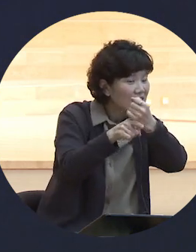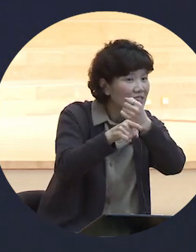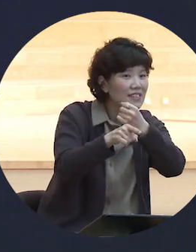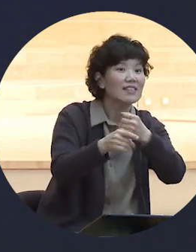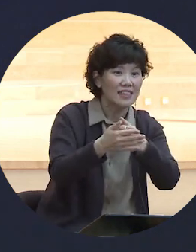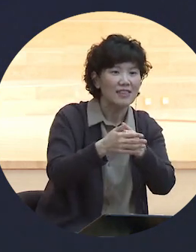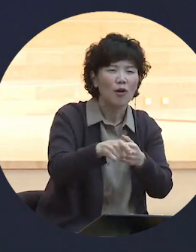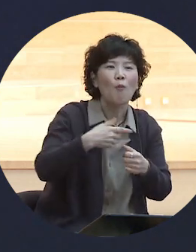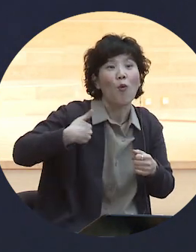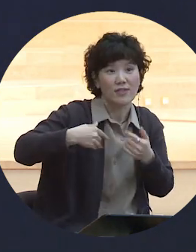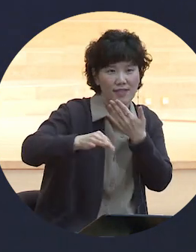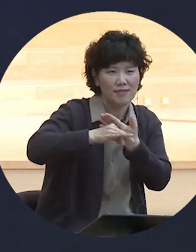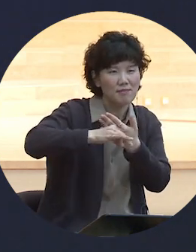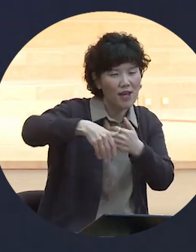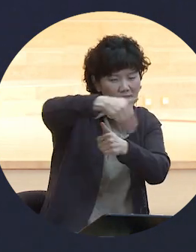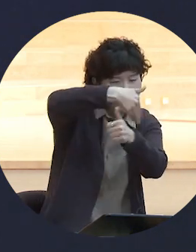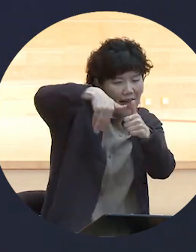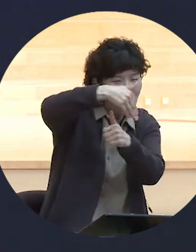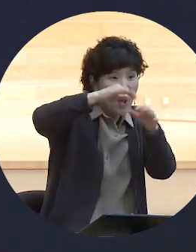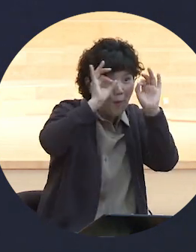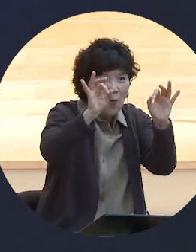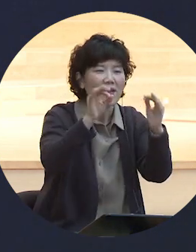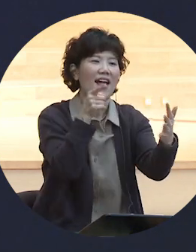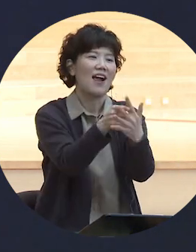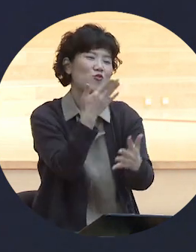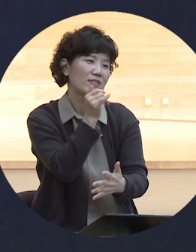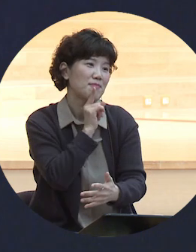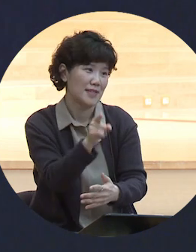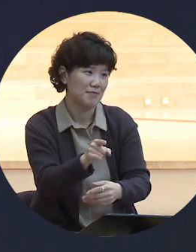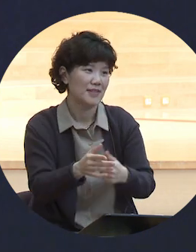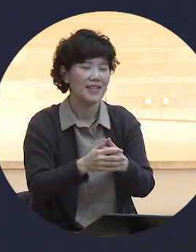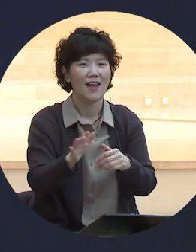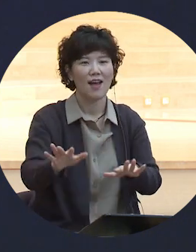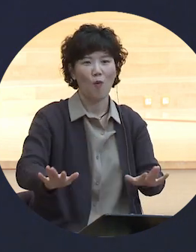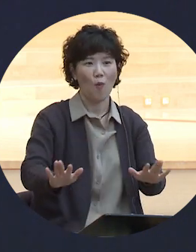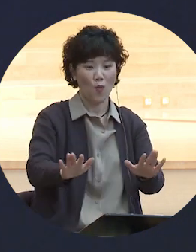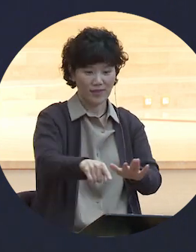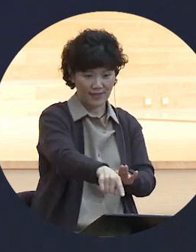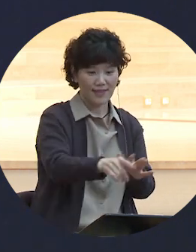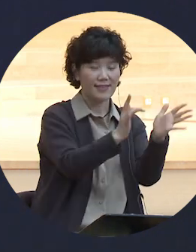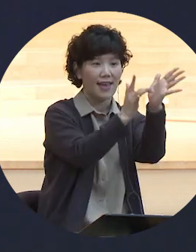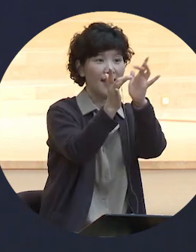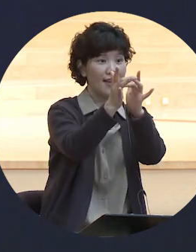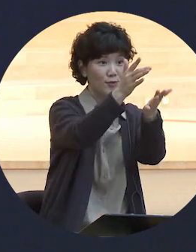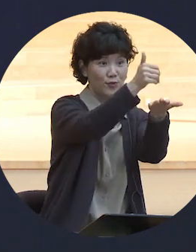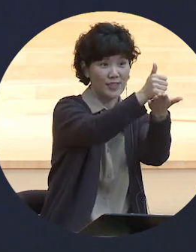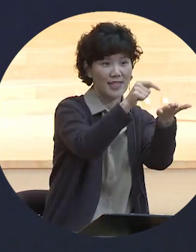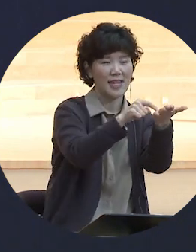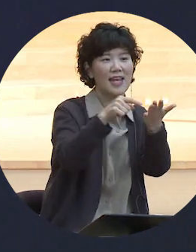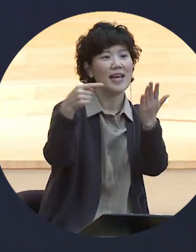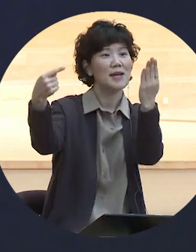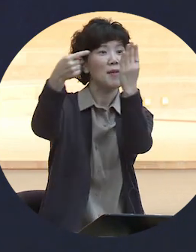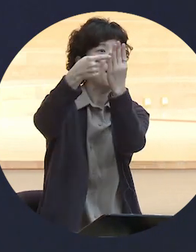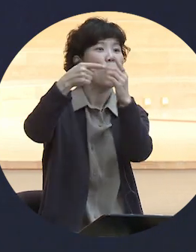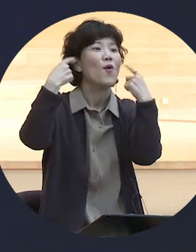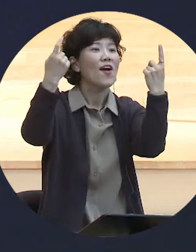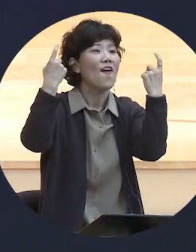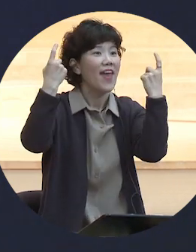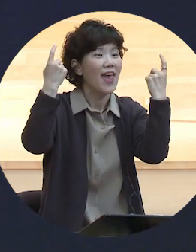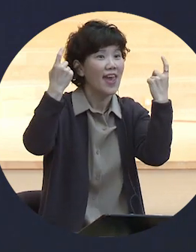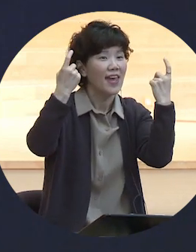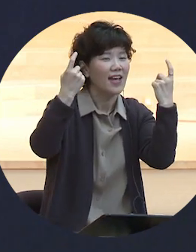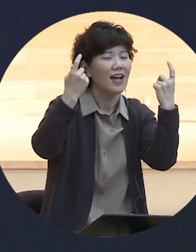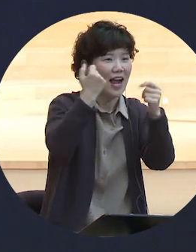되는지를 살펴보면 가늠할 수 있겠죠? 자, 오늘 본문은 예수님께서 제자들과 가이사라 빌립보 지방에 여행하시면서